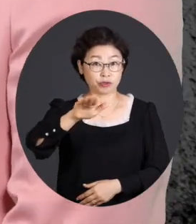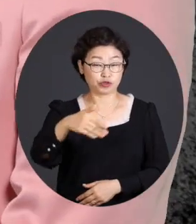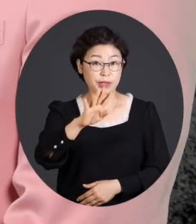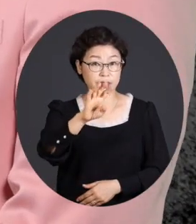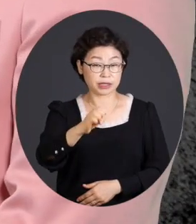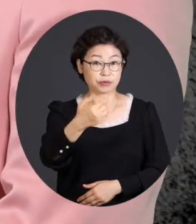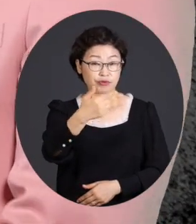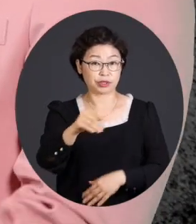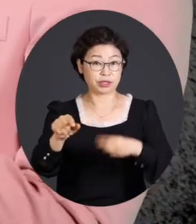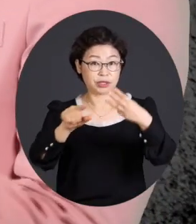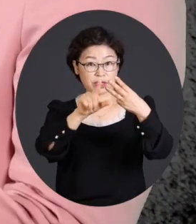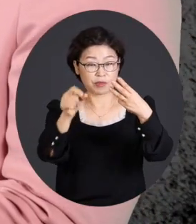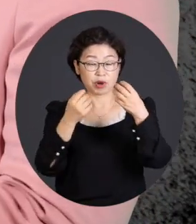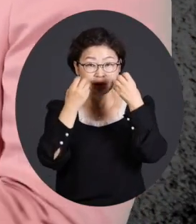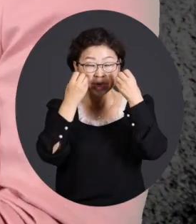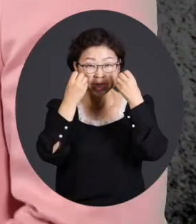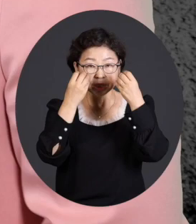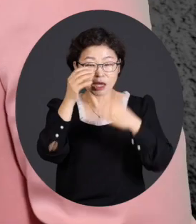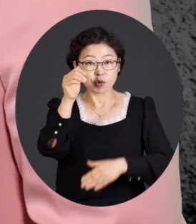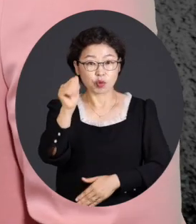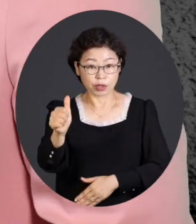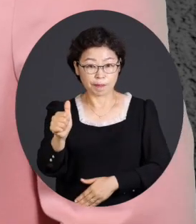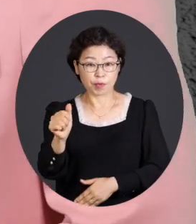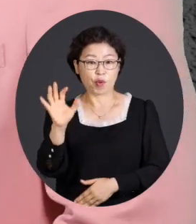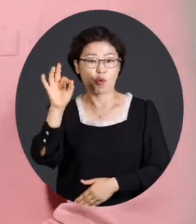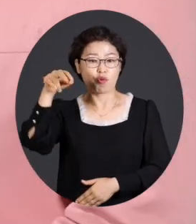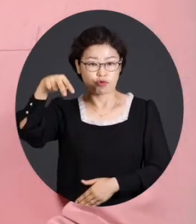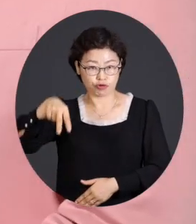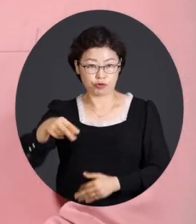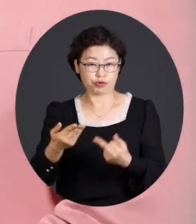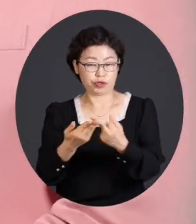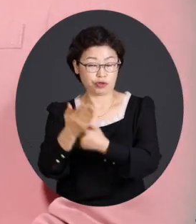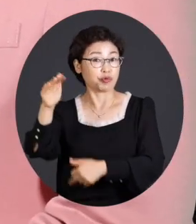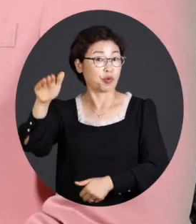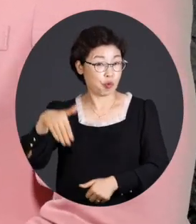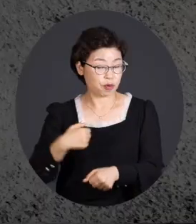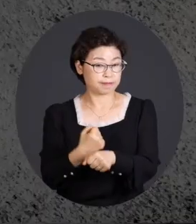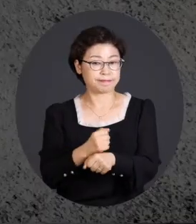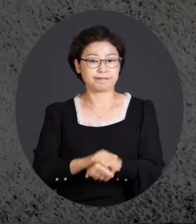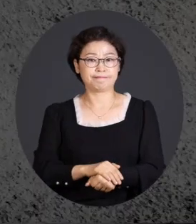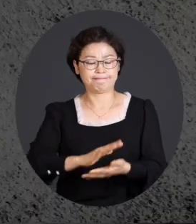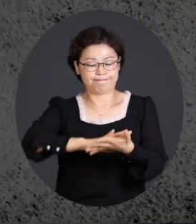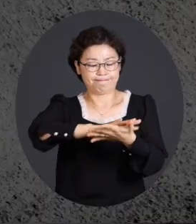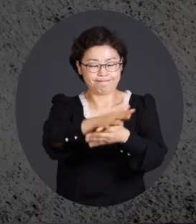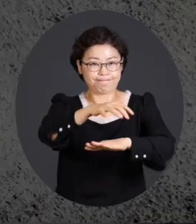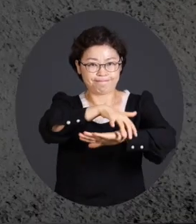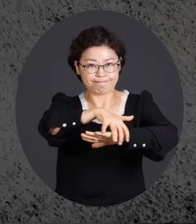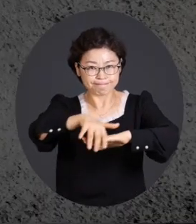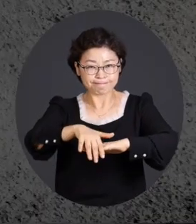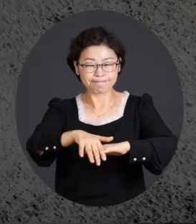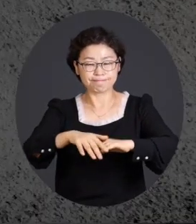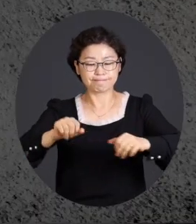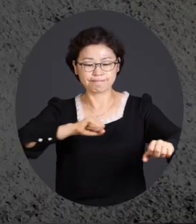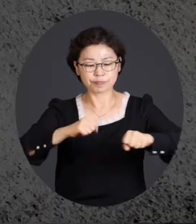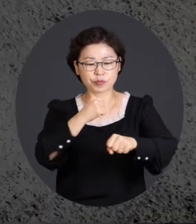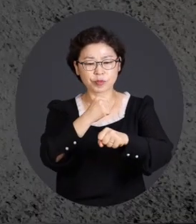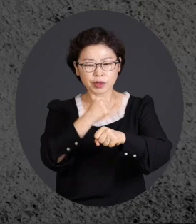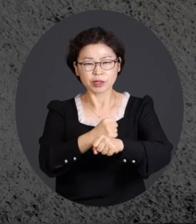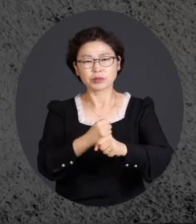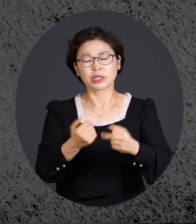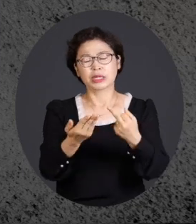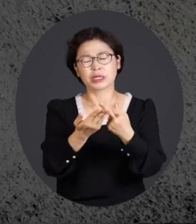1949년 3월 새로운 사령관 유재용 대령이 제주에 파견됩니다. 초토화 작전으로 이미 피폐된